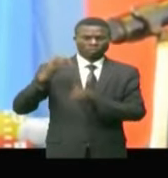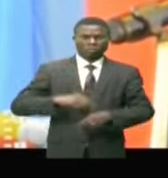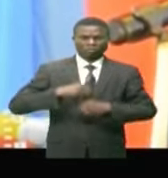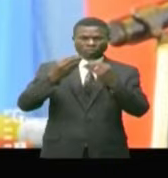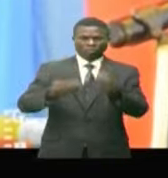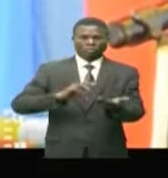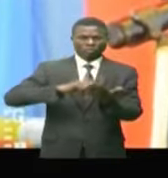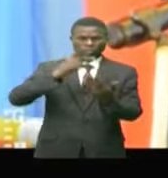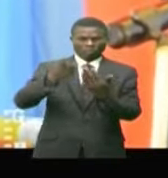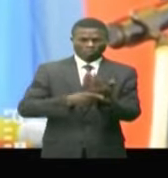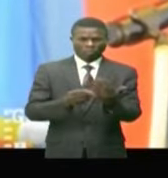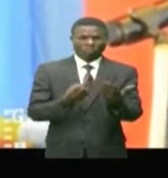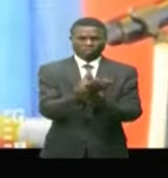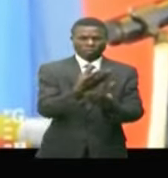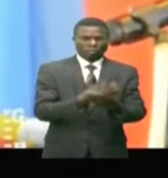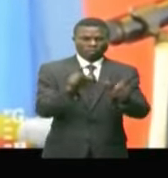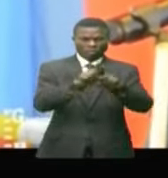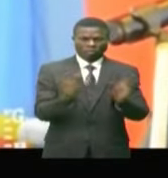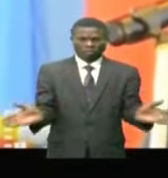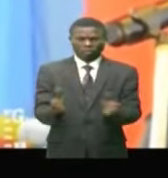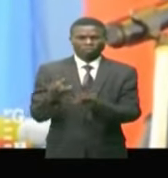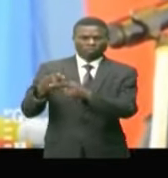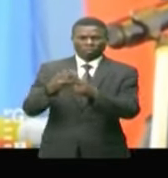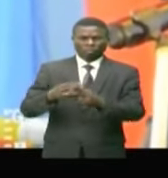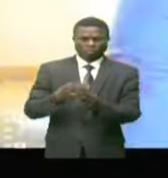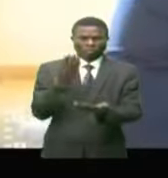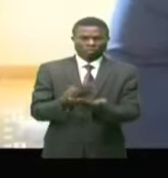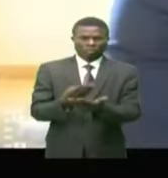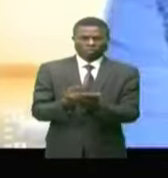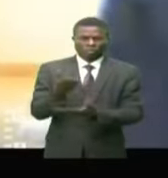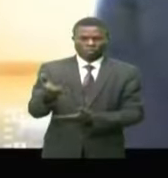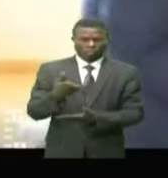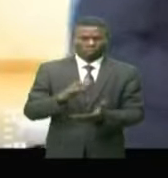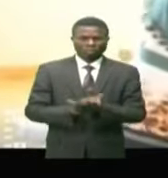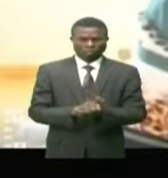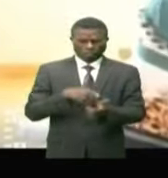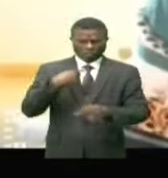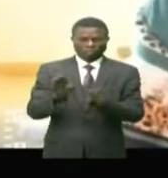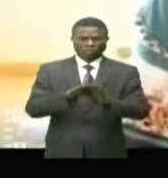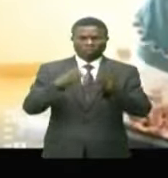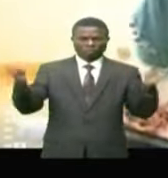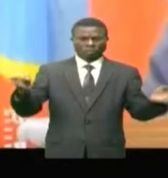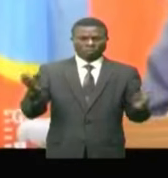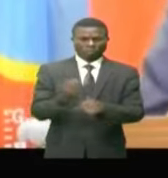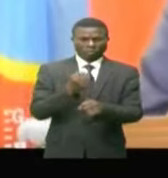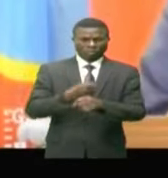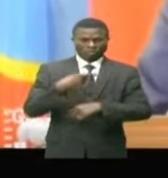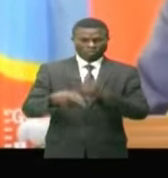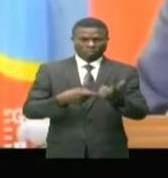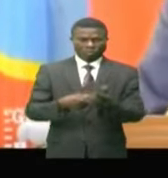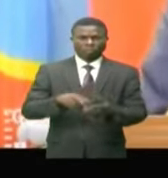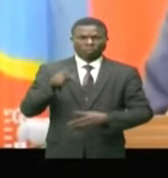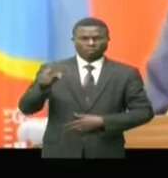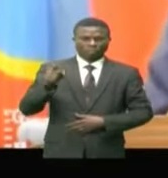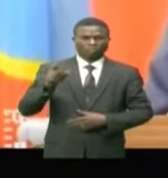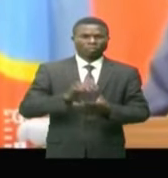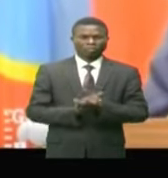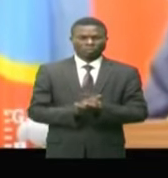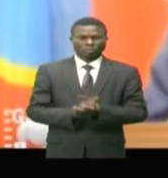l'engagement des dépenses et d'encadrer le contrôle budgétaire. Avant d'ouvrir solennellement les travaux, Christian Pitanga